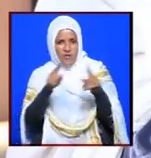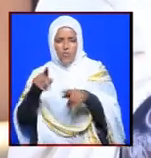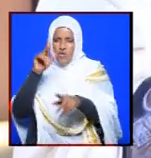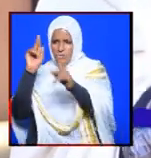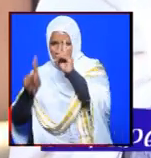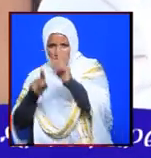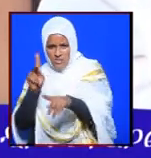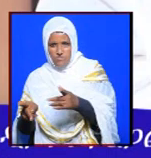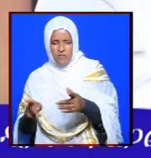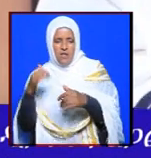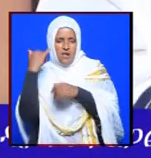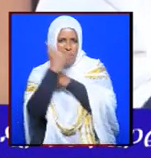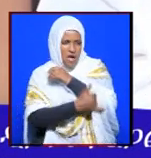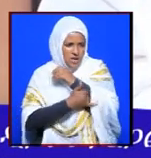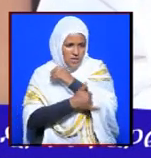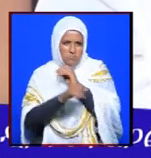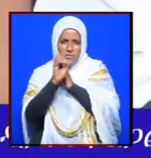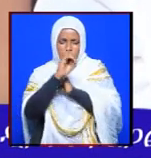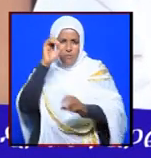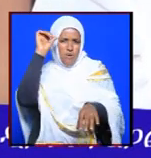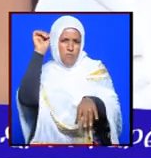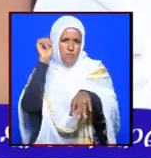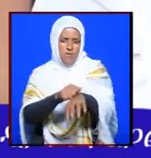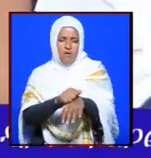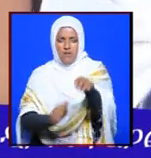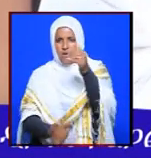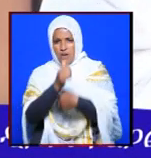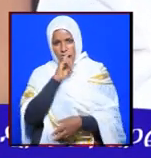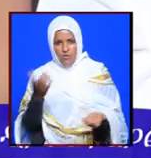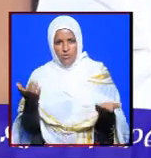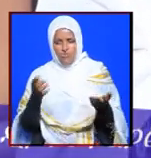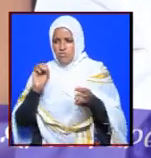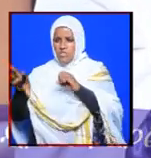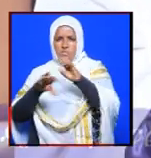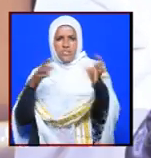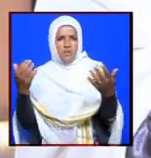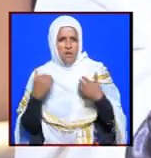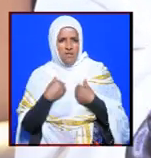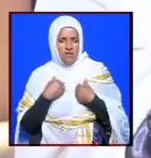ደግሞ ለማህበረሰብም ለሀገርም ለምንም አደጋ ነው። ብትንትን ያለ